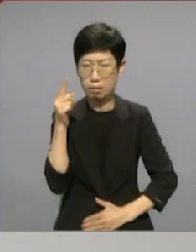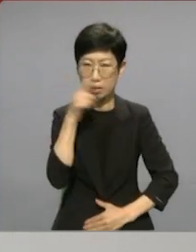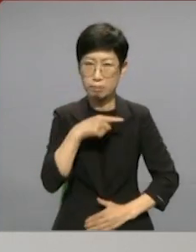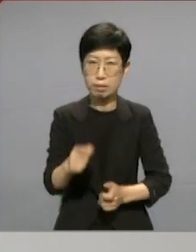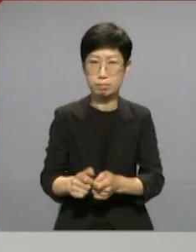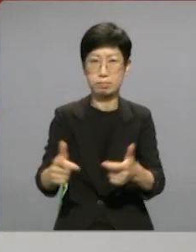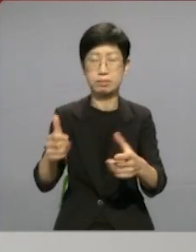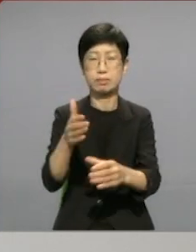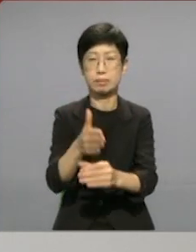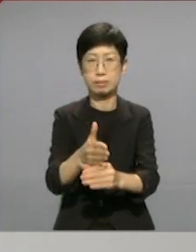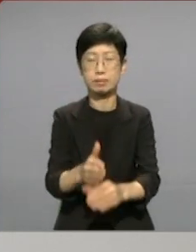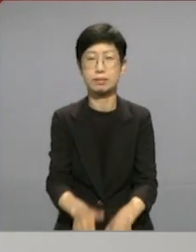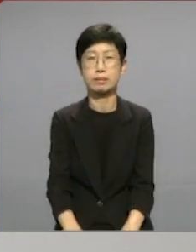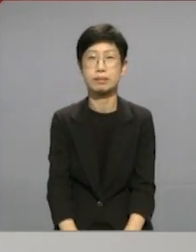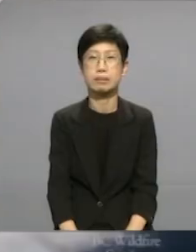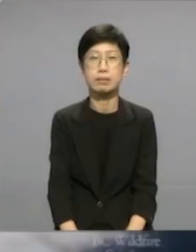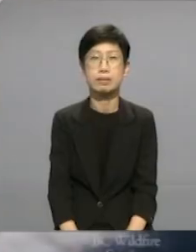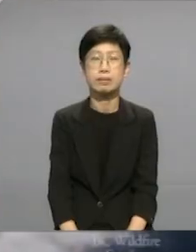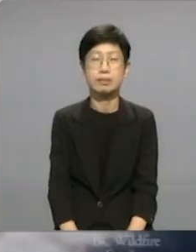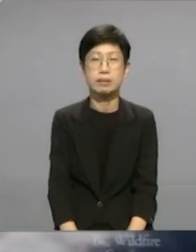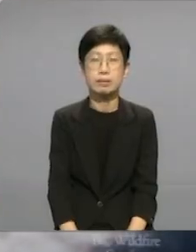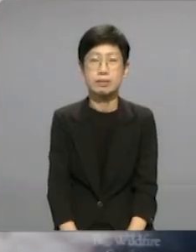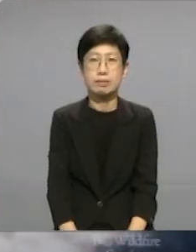정진호 월드리포터입니다.